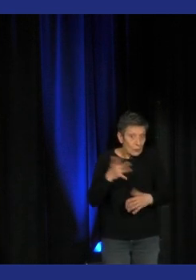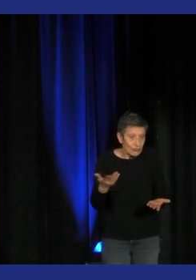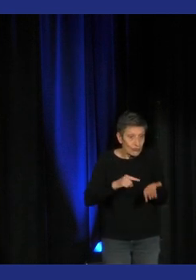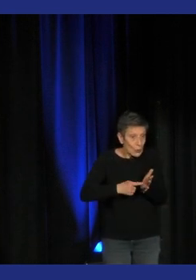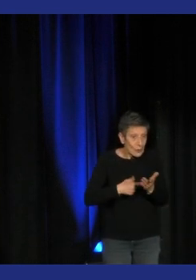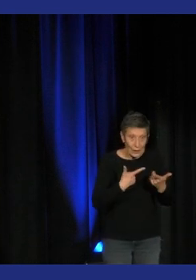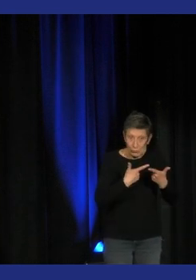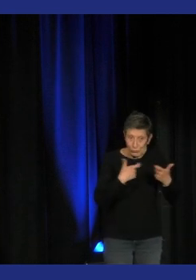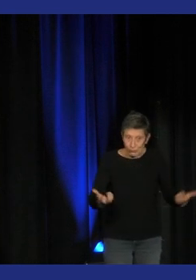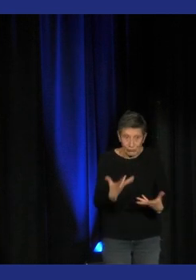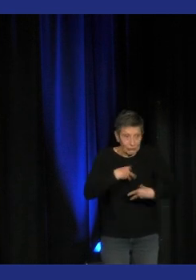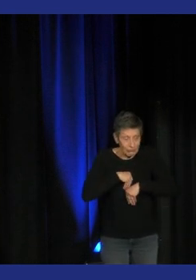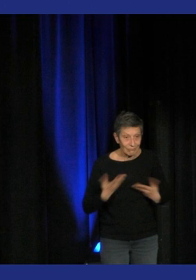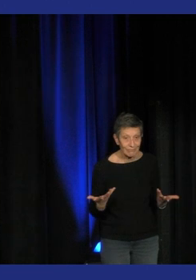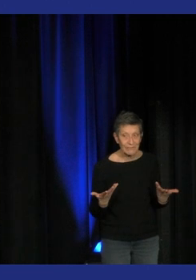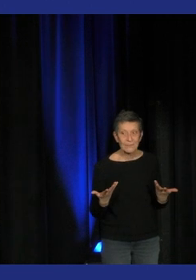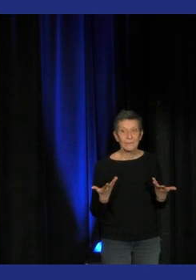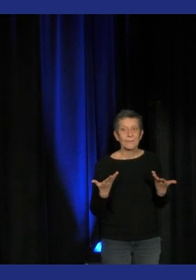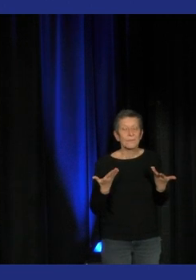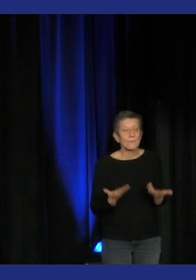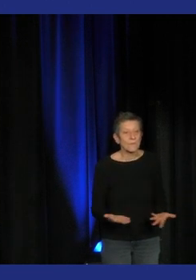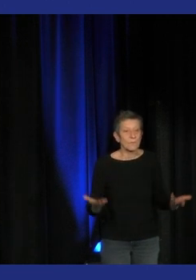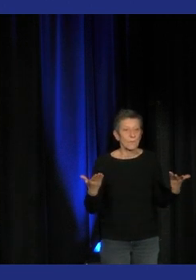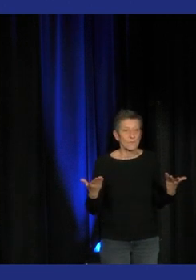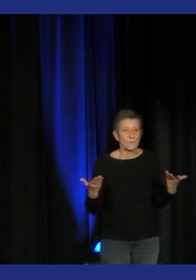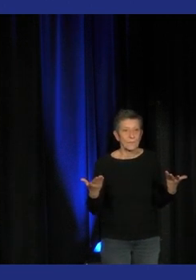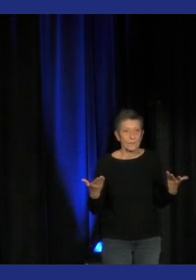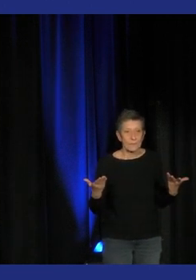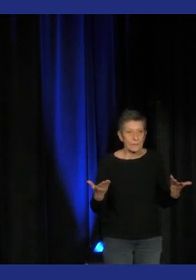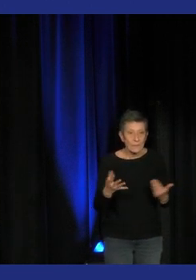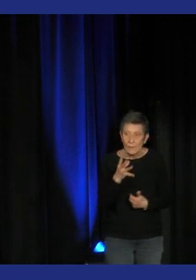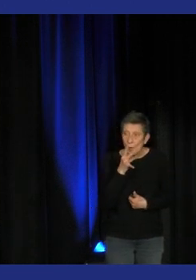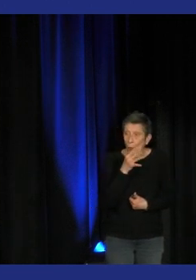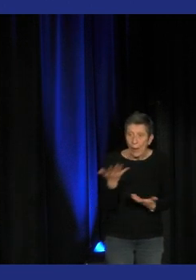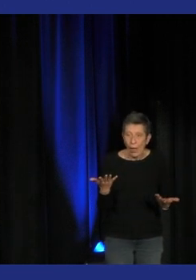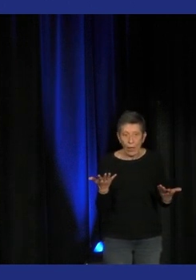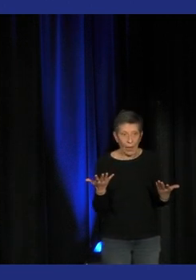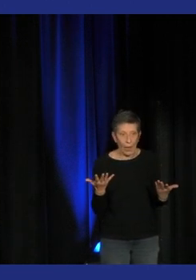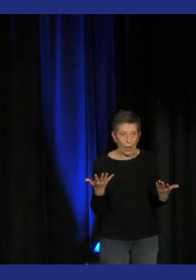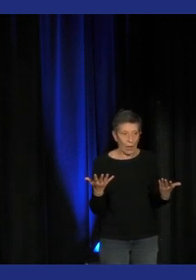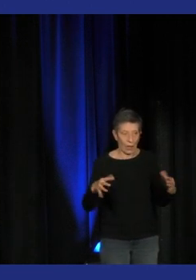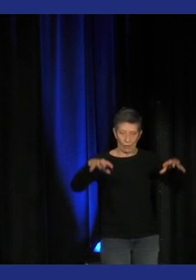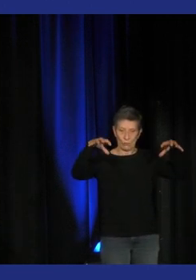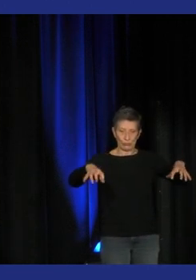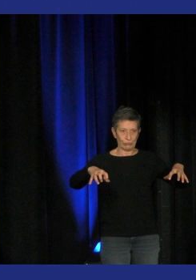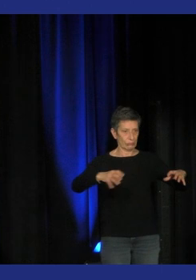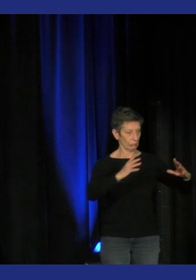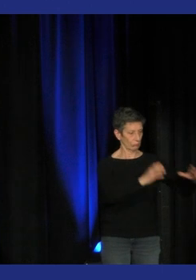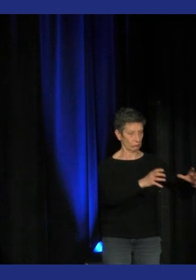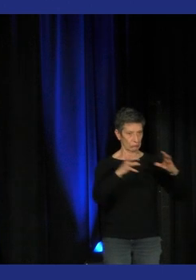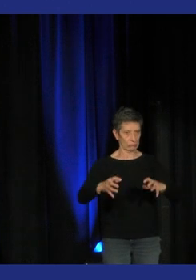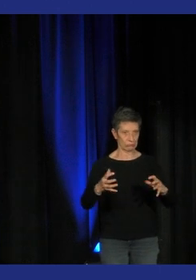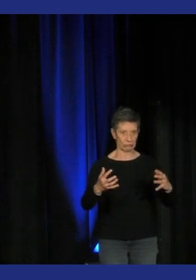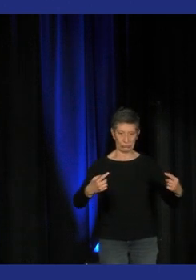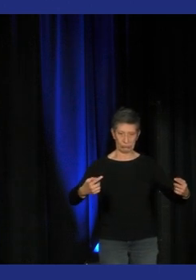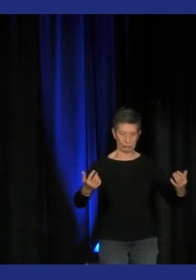différentes identités. Donc en fait, on va s'apercevoir que qu'on ne peut pas opposer aussi frontalement les deux identités